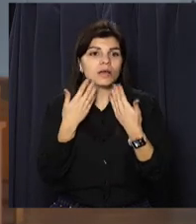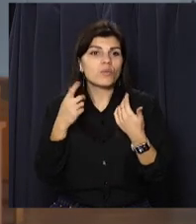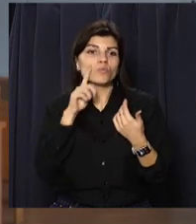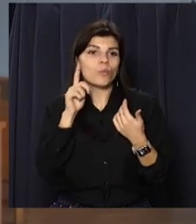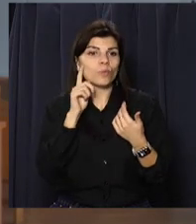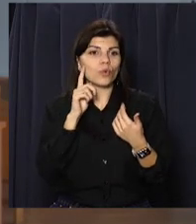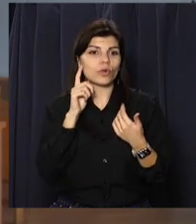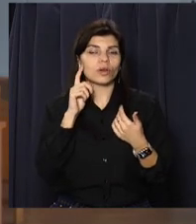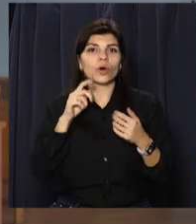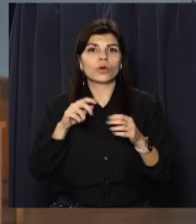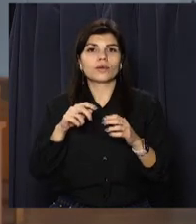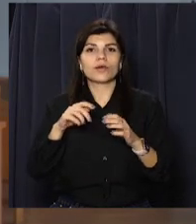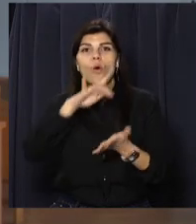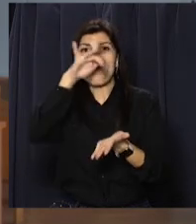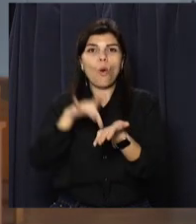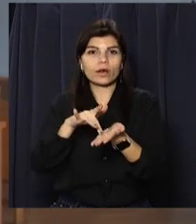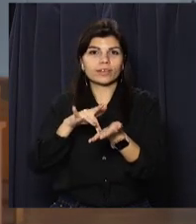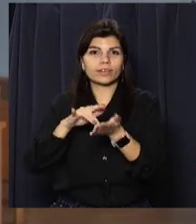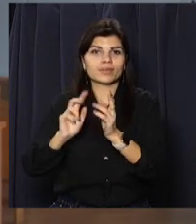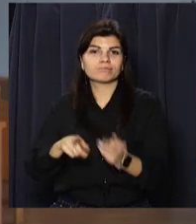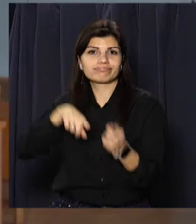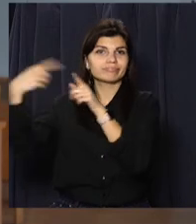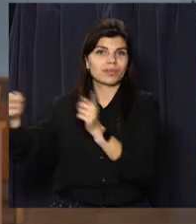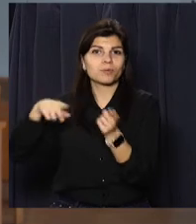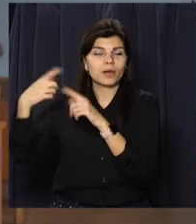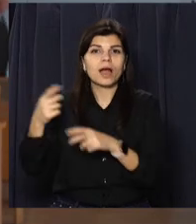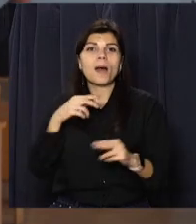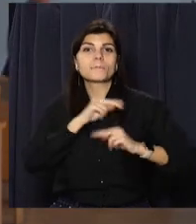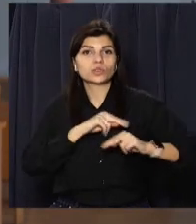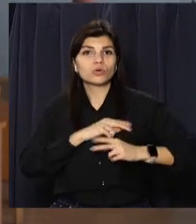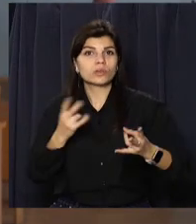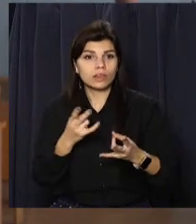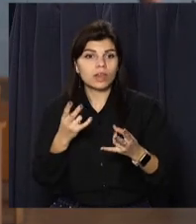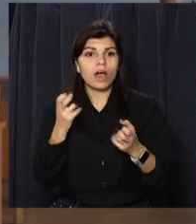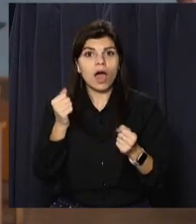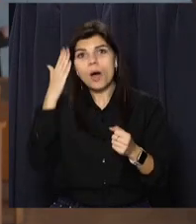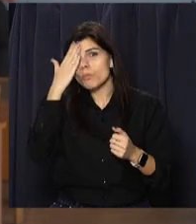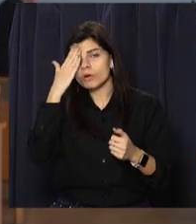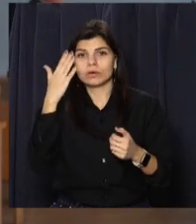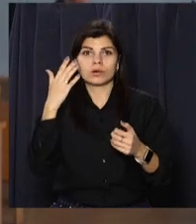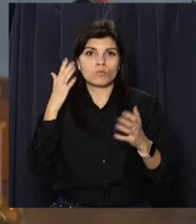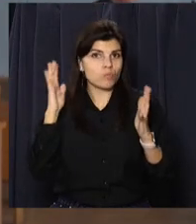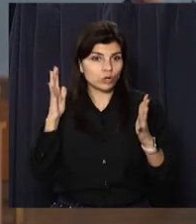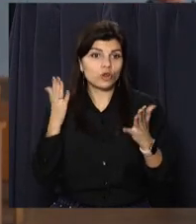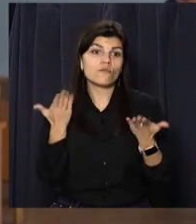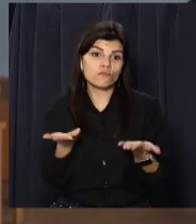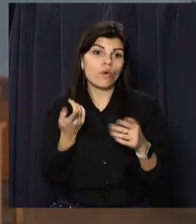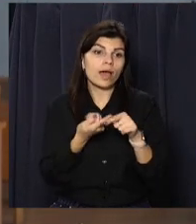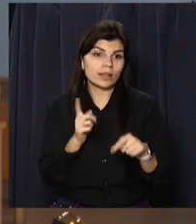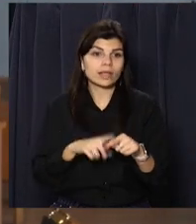молодь виїжджає в міста, треба працювати, а потенціал здоровезний. Тому от